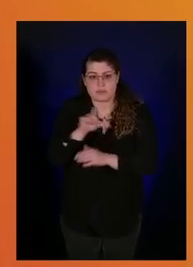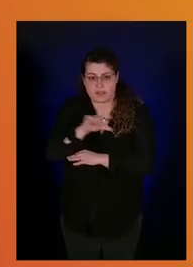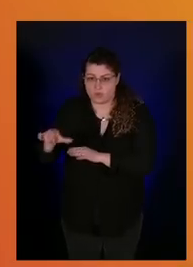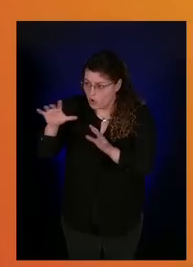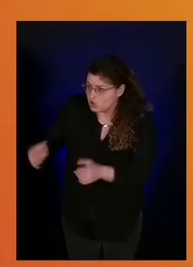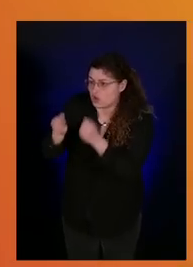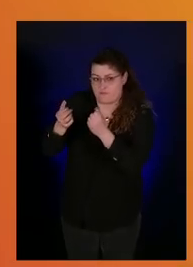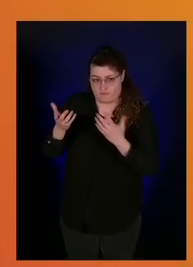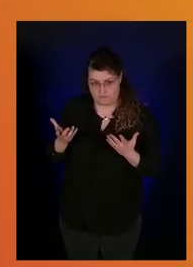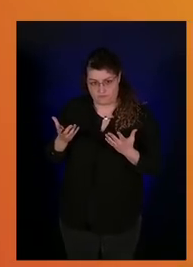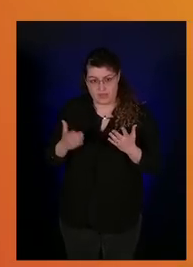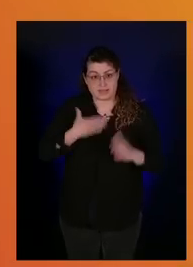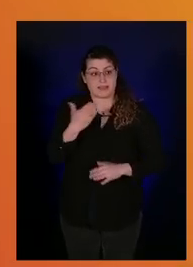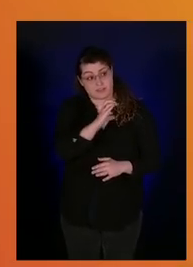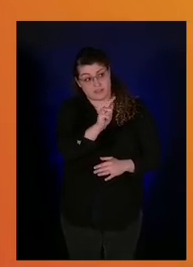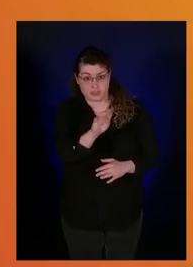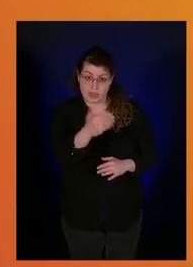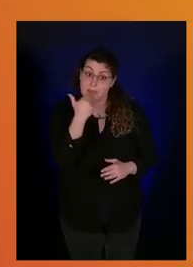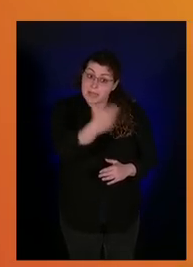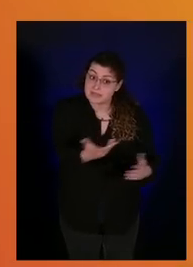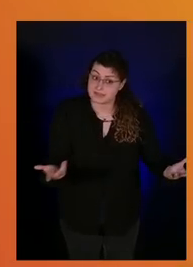sauvé la Chapelle d'Arblay avec la CGT.